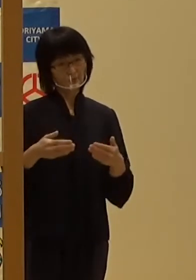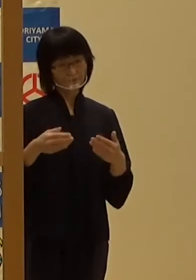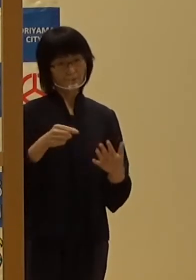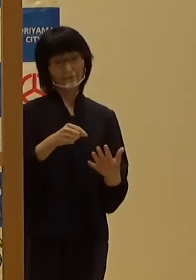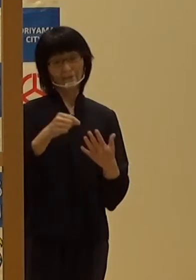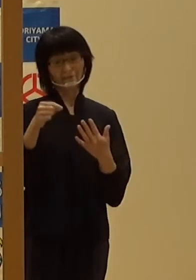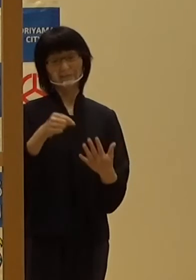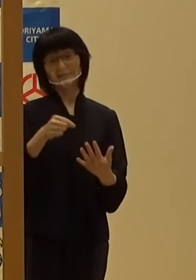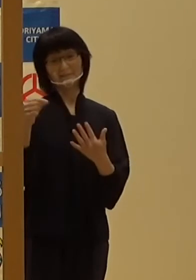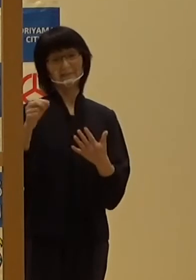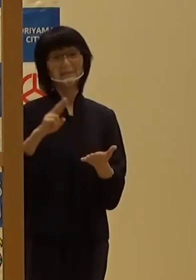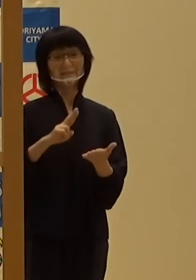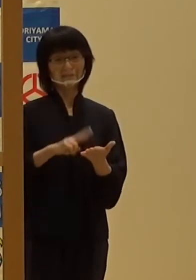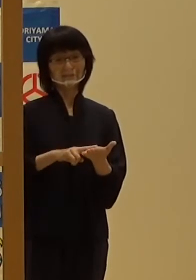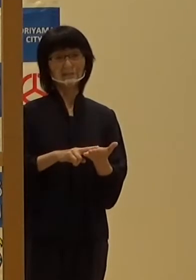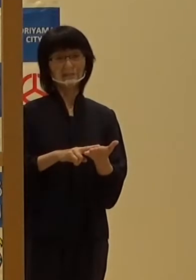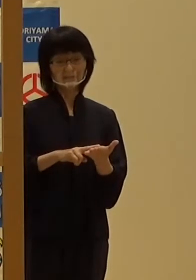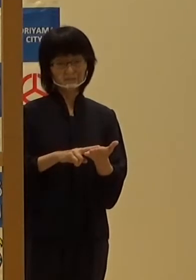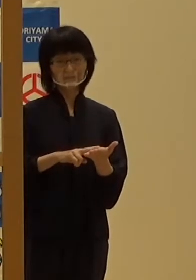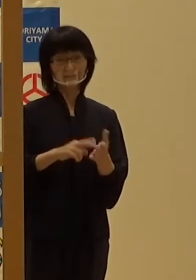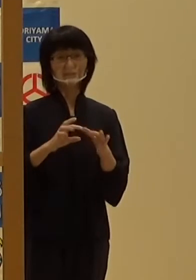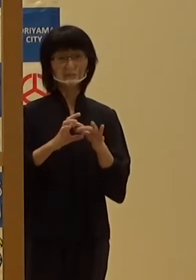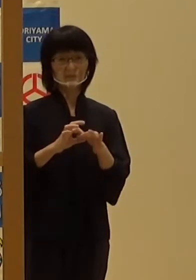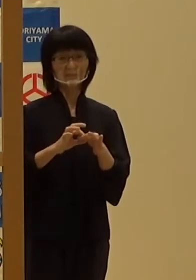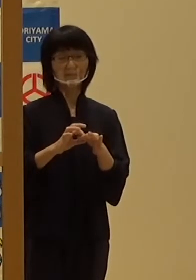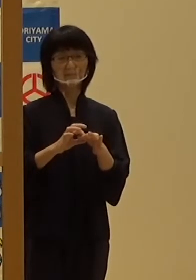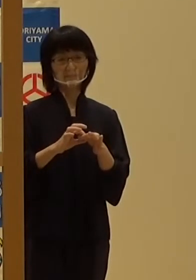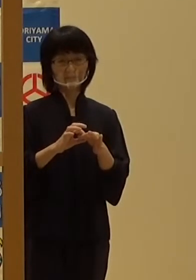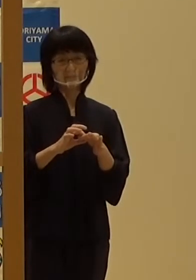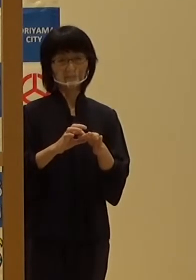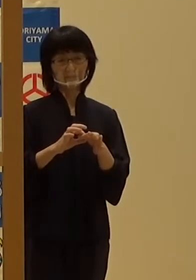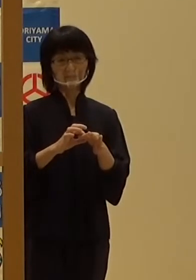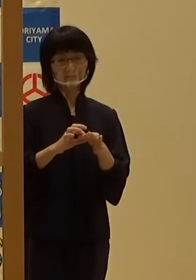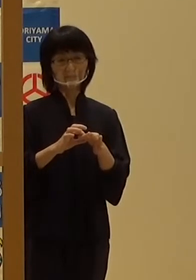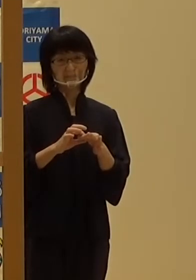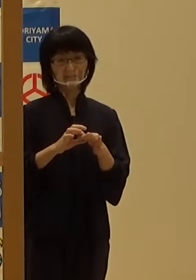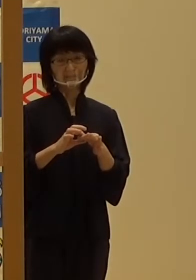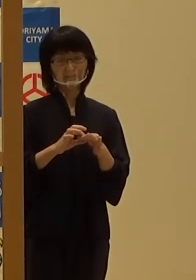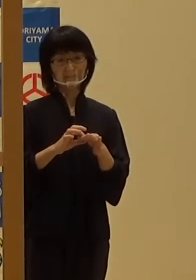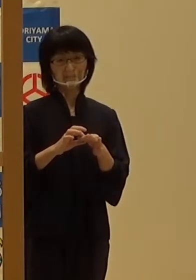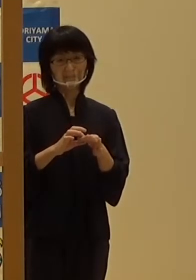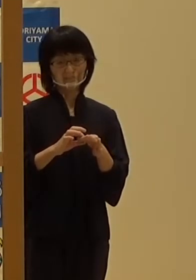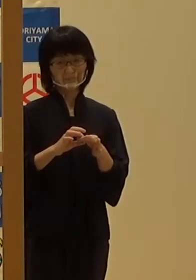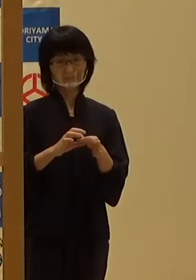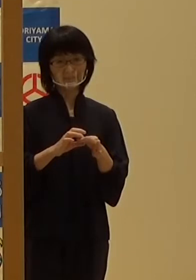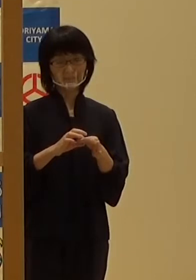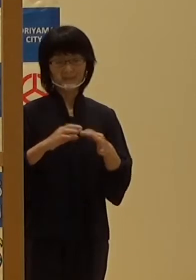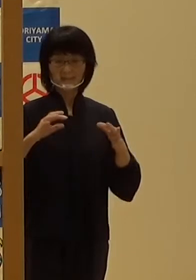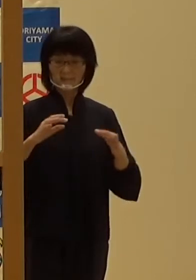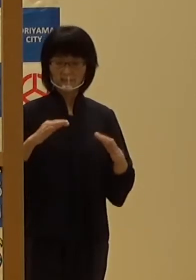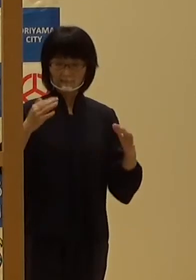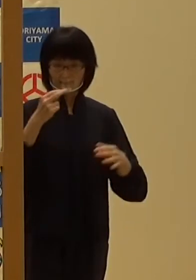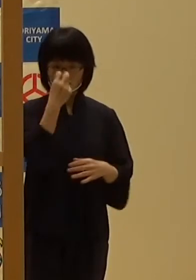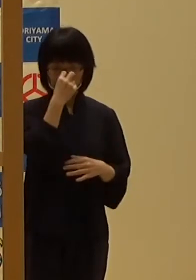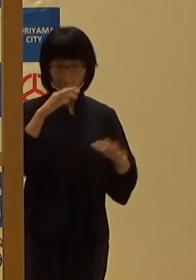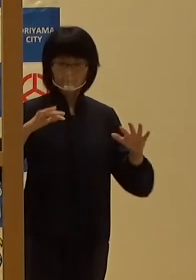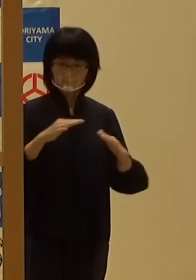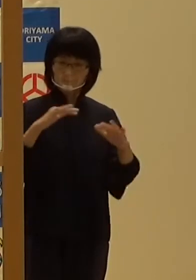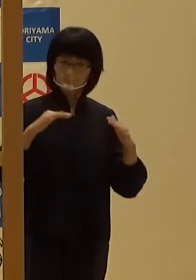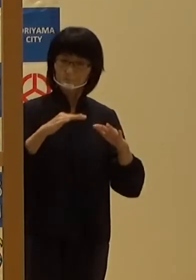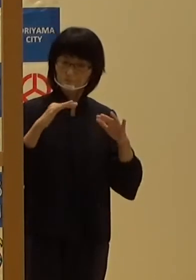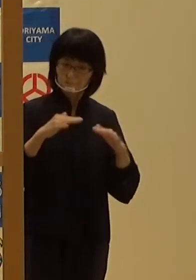ても、このあたりを十分認識して、認定し審査をいただき